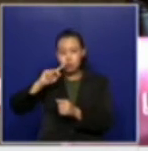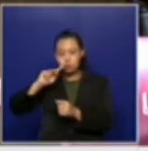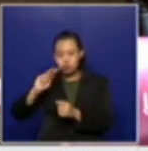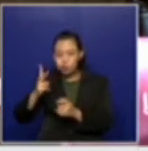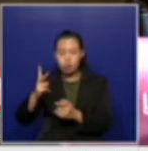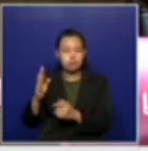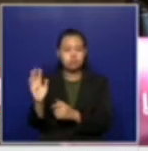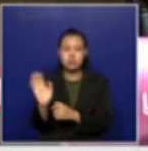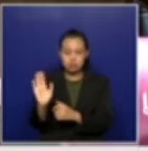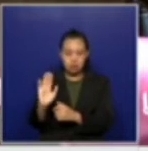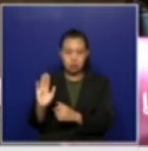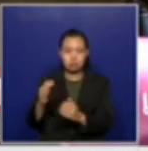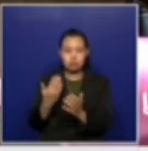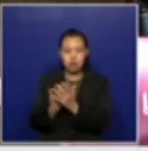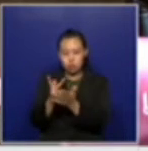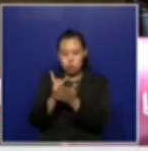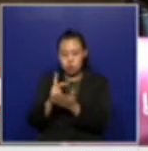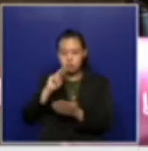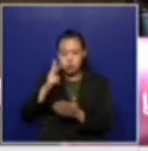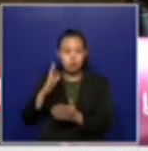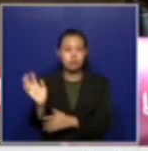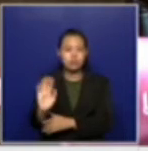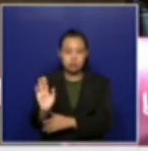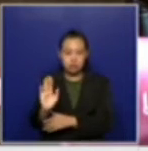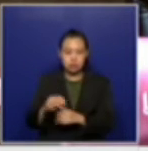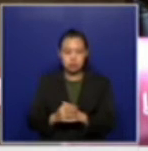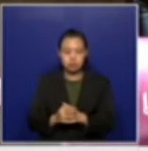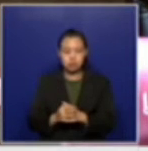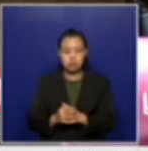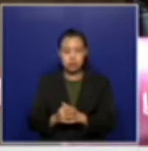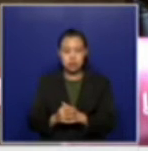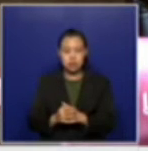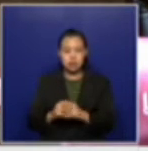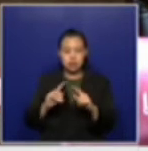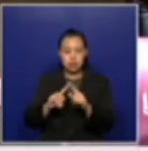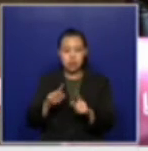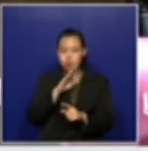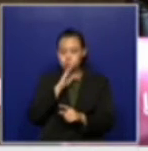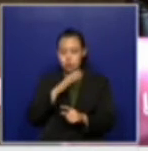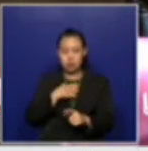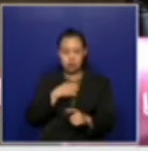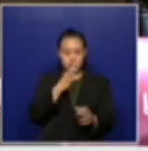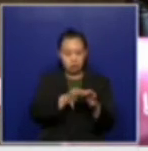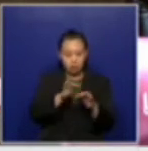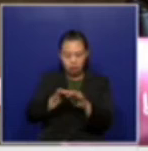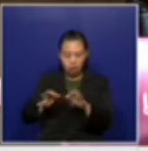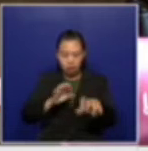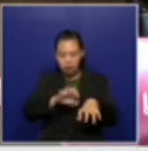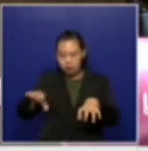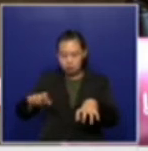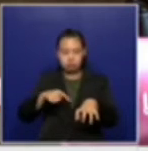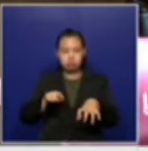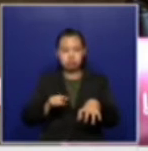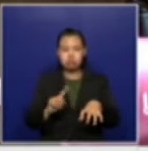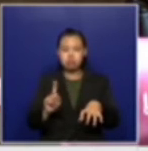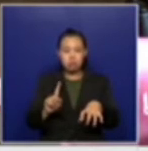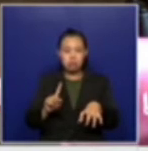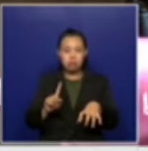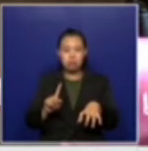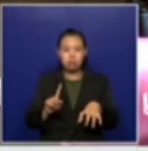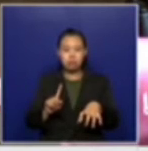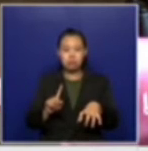การอยากจะได้สถาบันการเงินอื่นที่มีเงื่อนไขปนมากกว่านี้ก็ไม่สามารถเข้าถึงมาตรการดังกล่าวนี้ได้เพรา